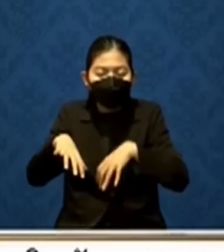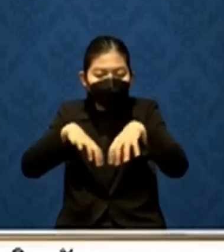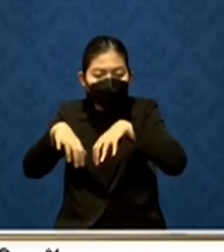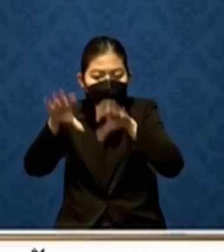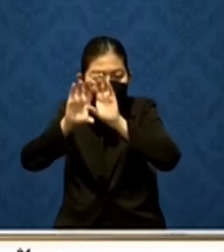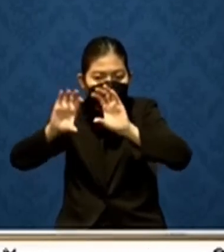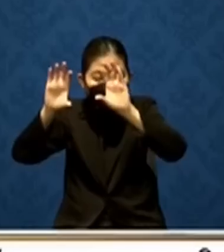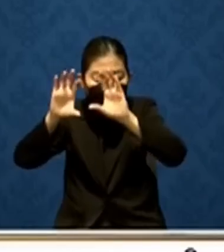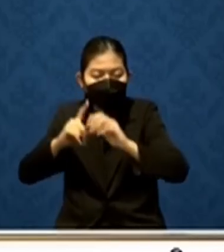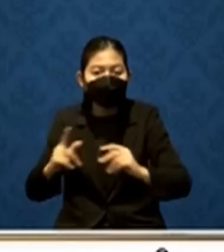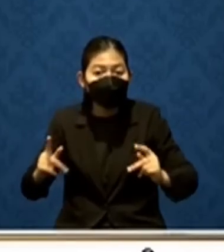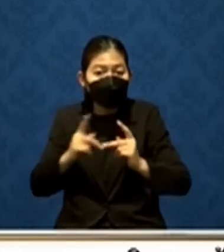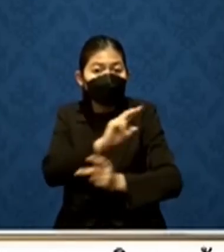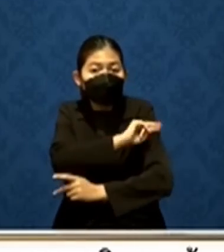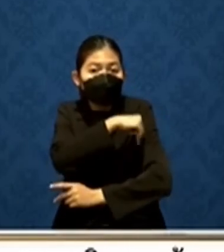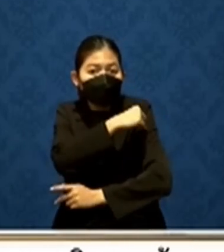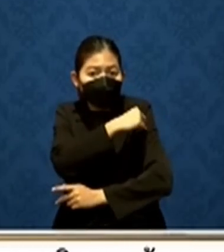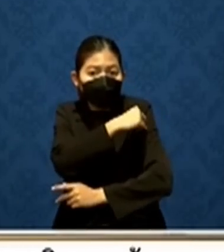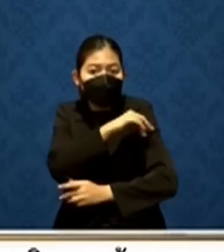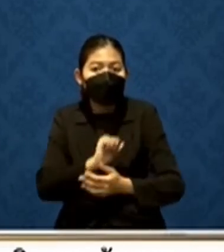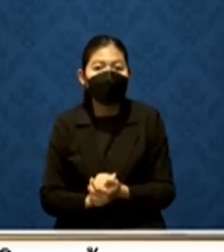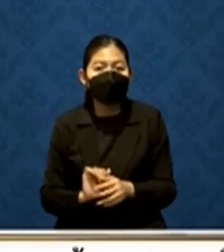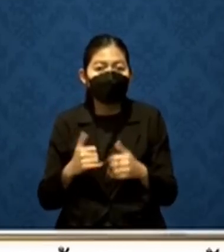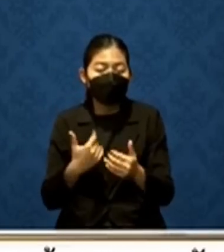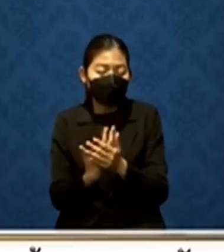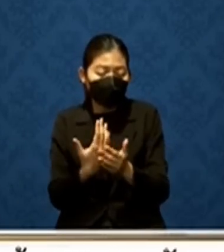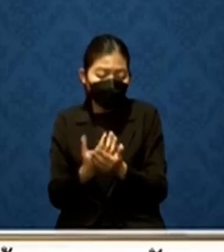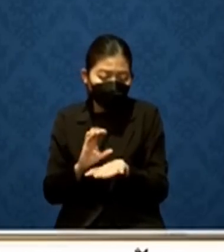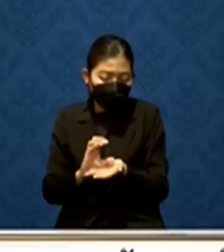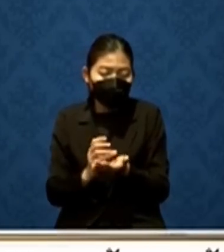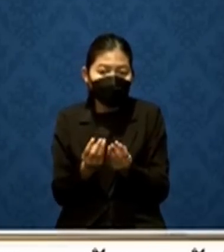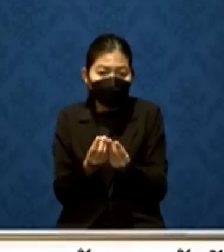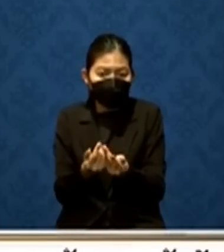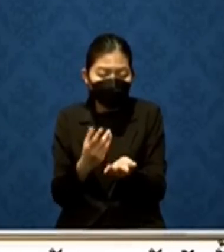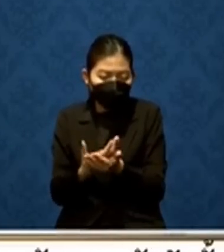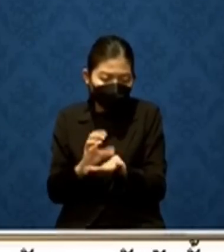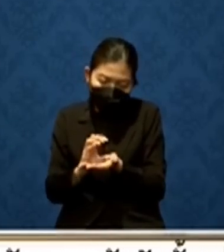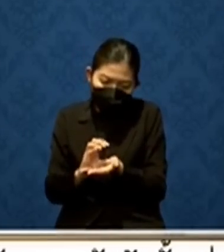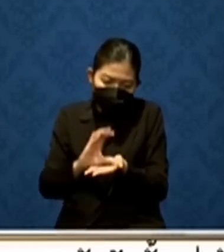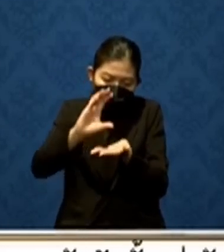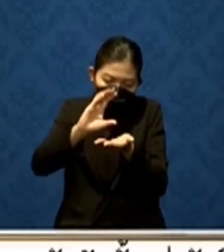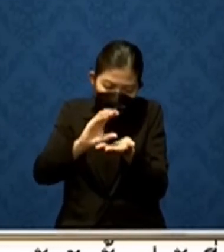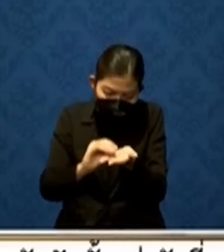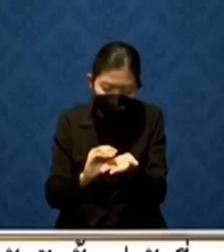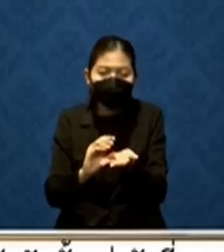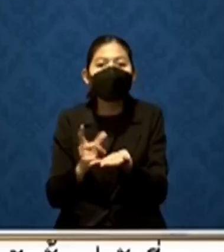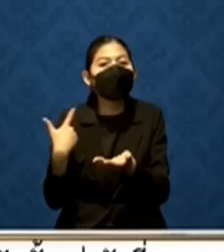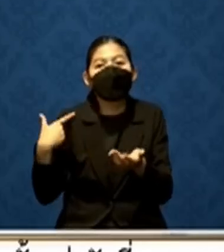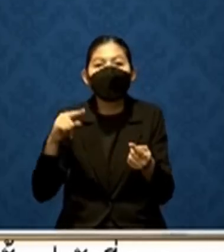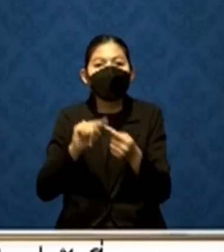กระทรวงสาธารณสุขมีการใช้งบประมาณแผ่นดินเกินความจำเป็นและไม่เกิดประโยชน์